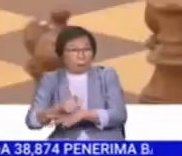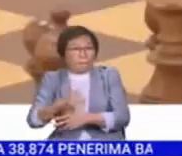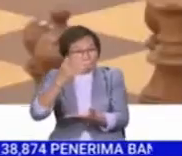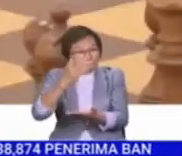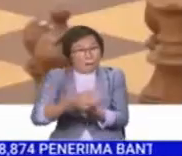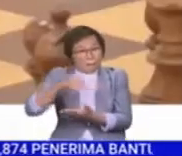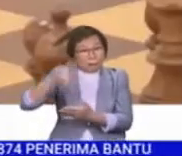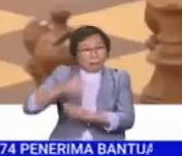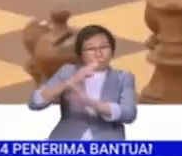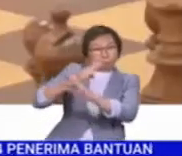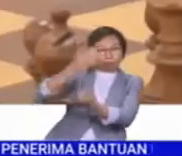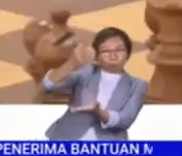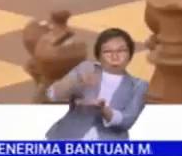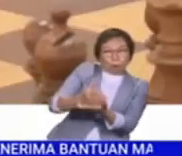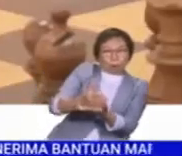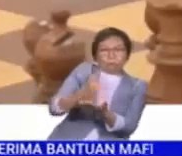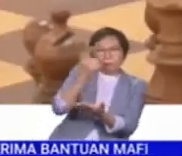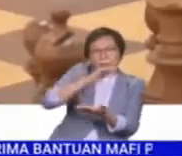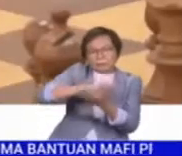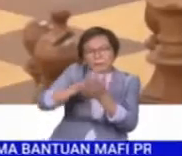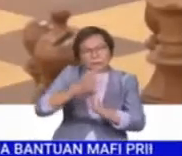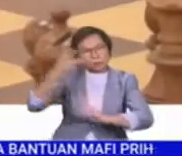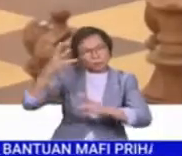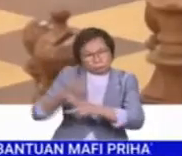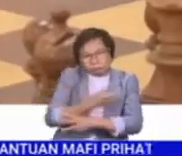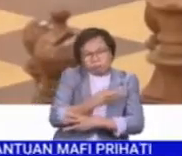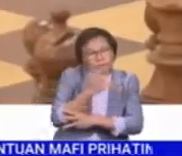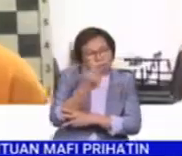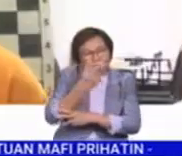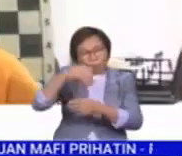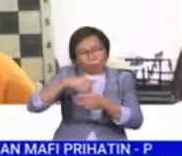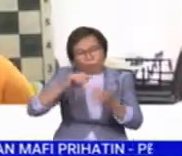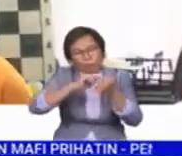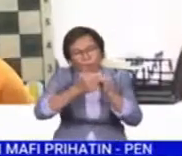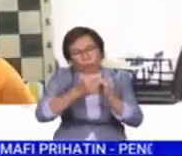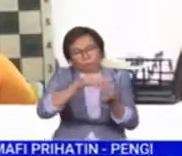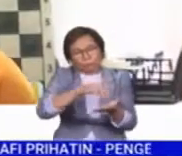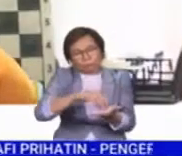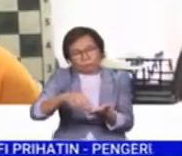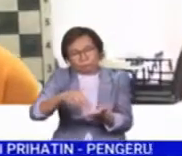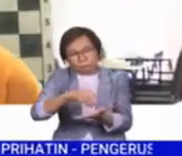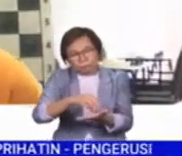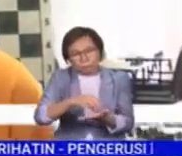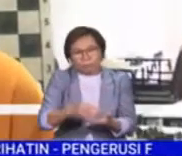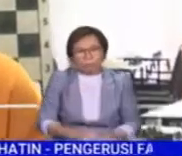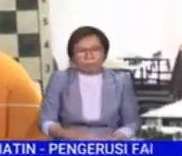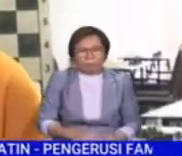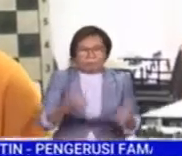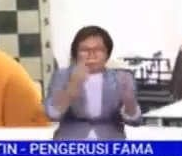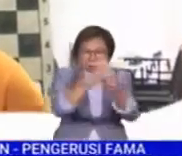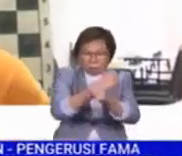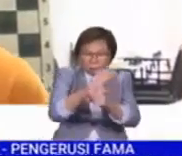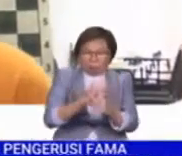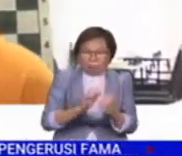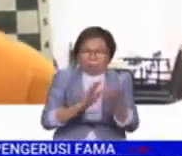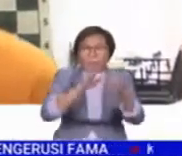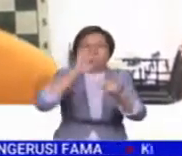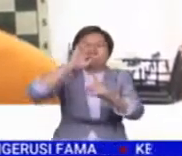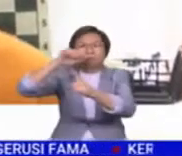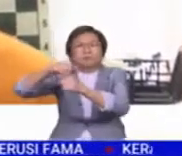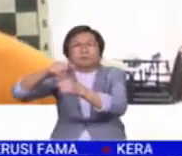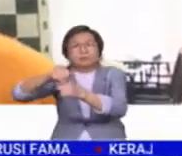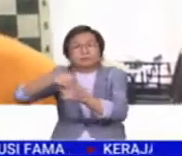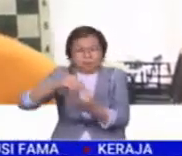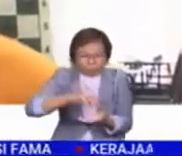dibendung bagi mengelak ia menjadi barah dalam sukan ini. The challenges that I face sekarang ni ialah cheating dalam